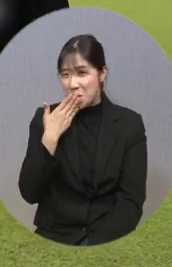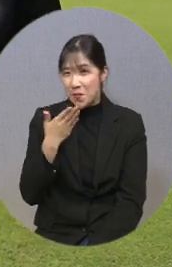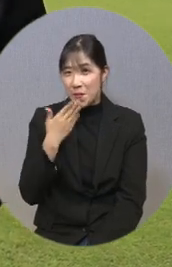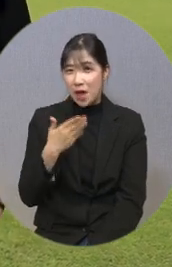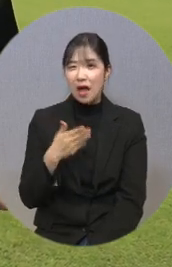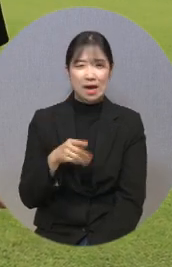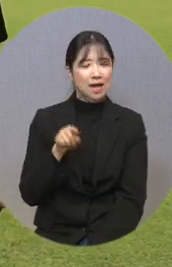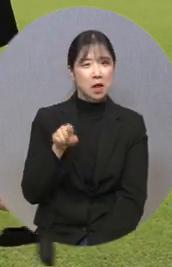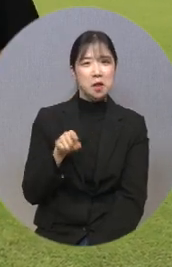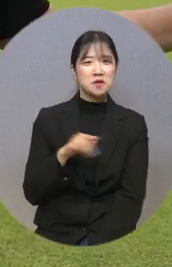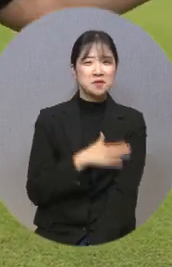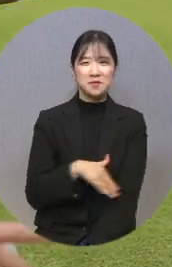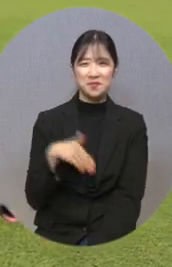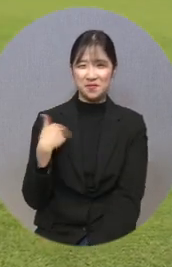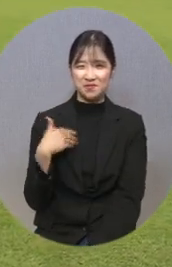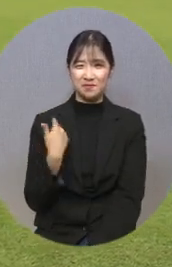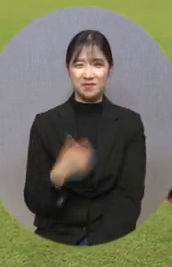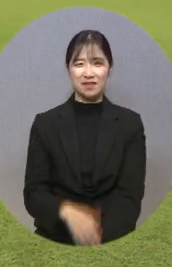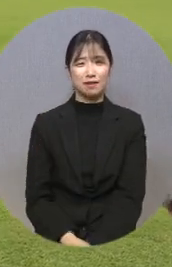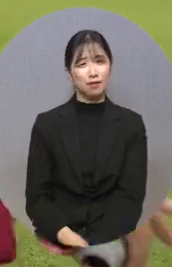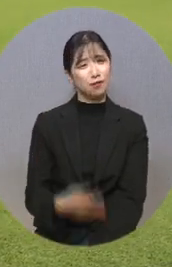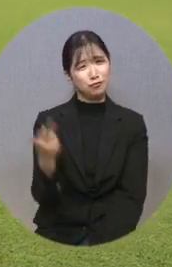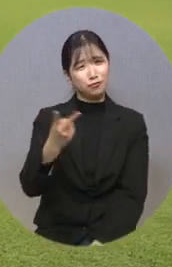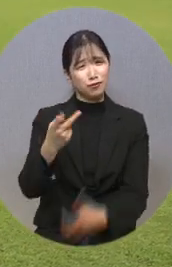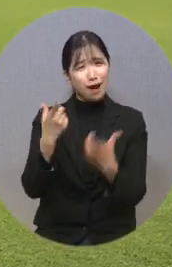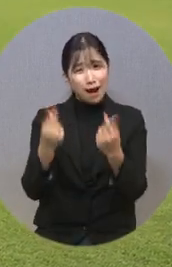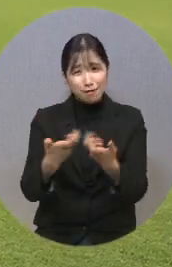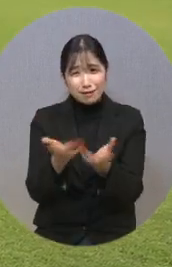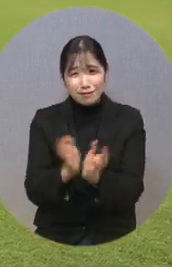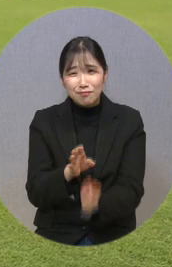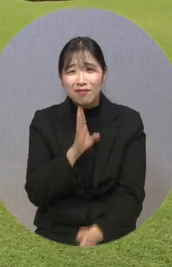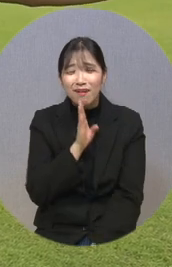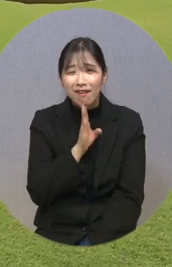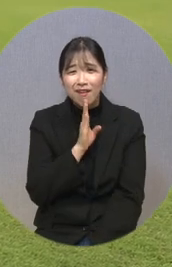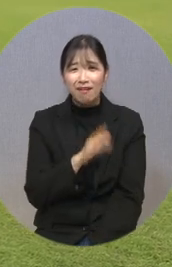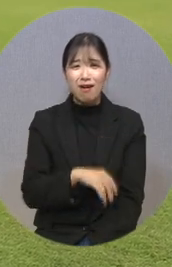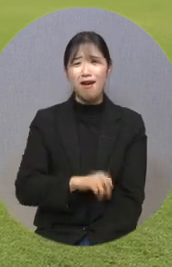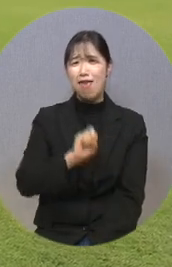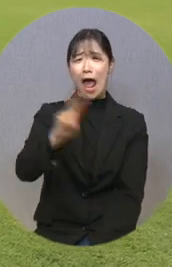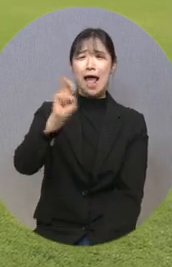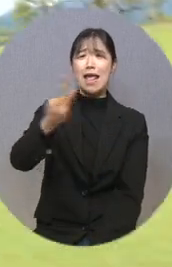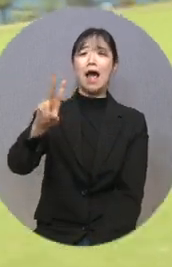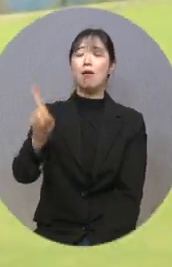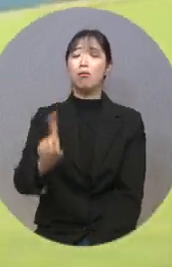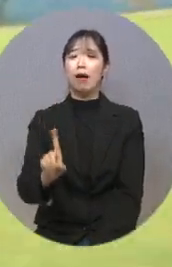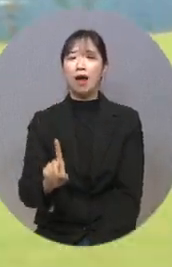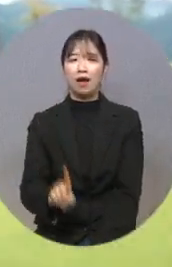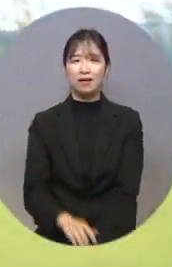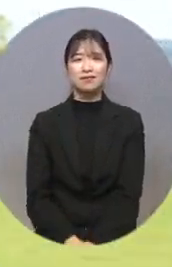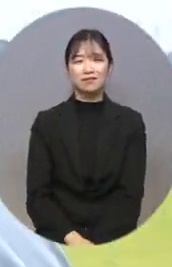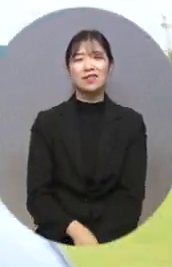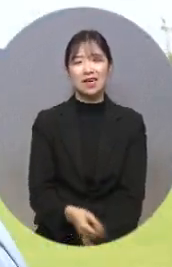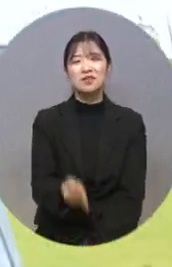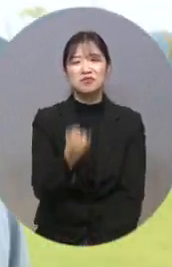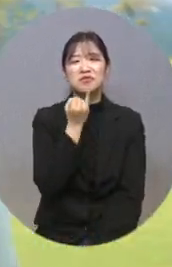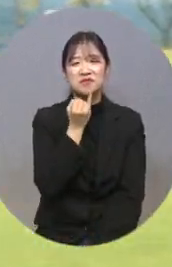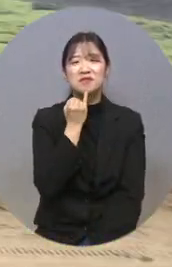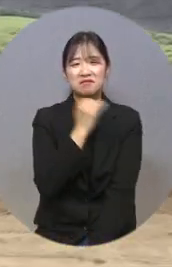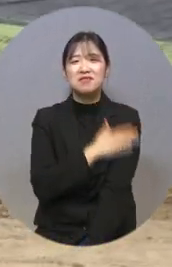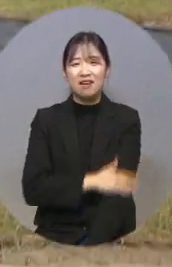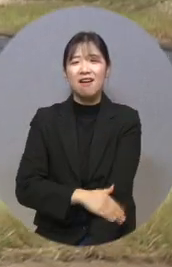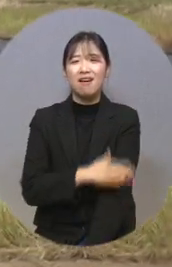모르는 거야. 아니, 같은 팀 맞아요? 막, 야, 야! 막 이래. 아 괜찮아. 어, 없네?